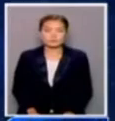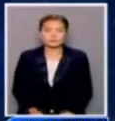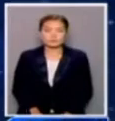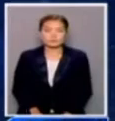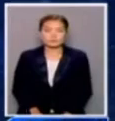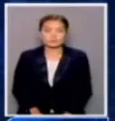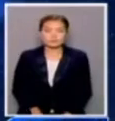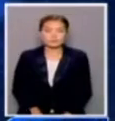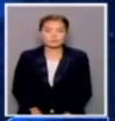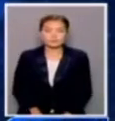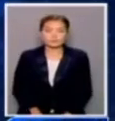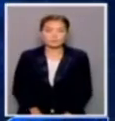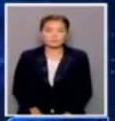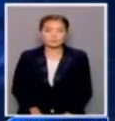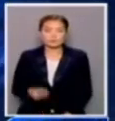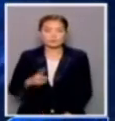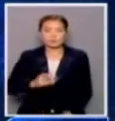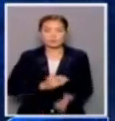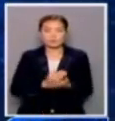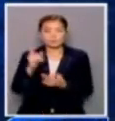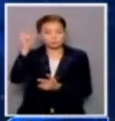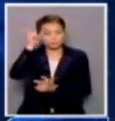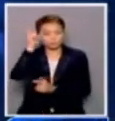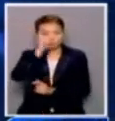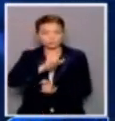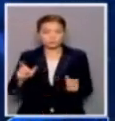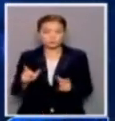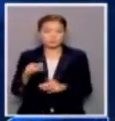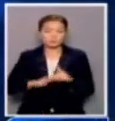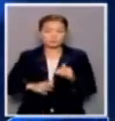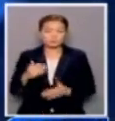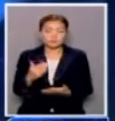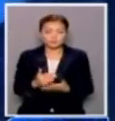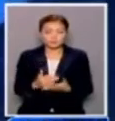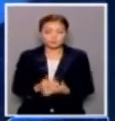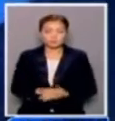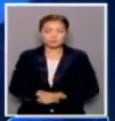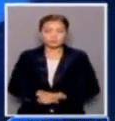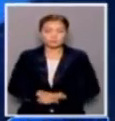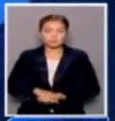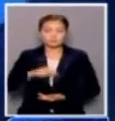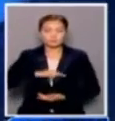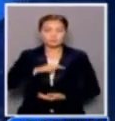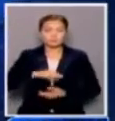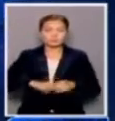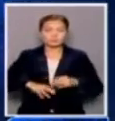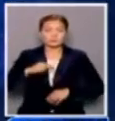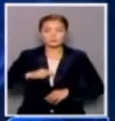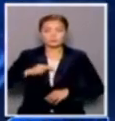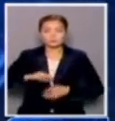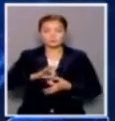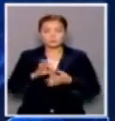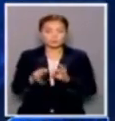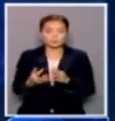Себебі екі жоғары білімі бар тәжірибелі маман бола тұра өзім еңбек етіп атқан салада